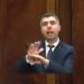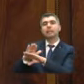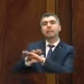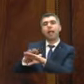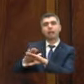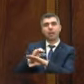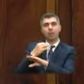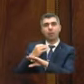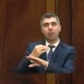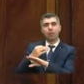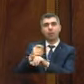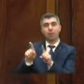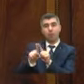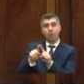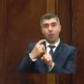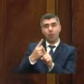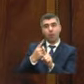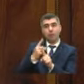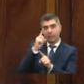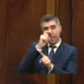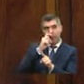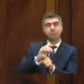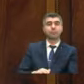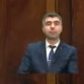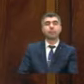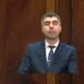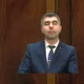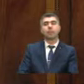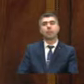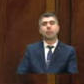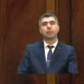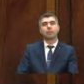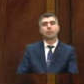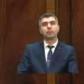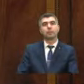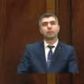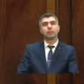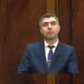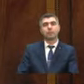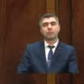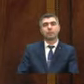السياسة ولات أشباح ولا كنناقشوا الأشباح حقيقة.